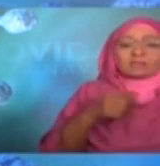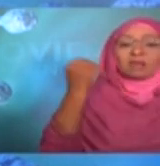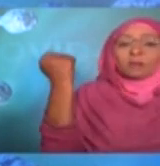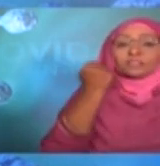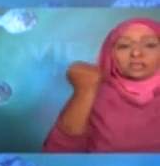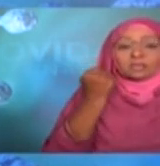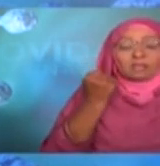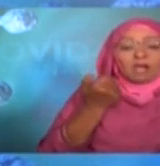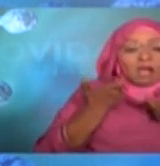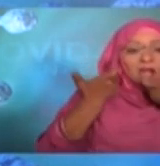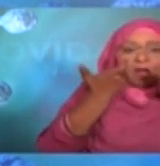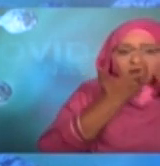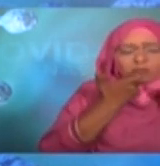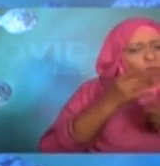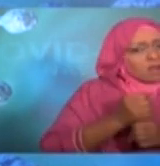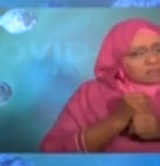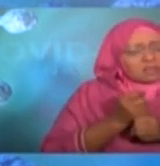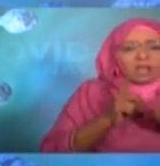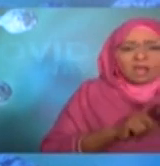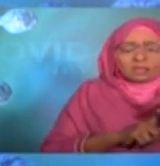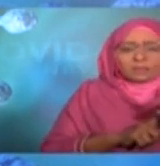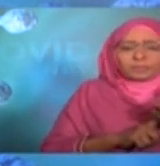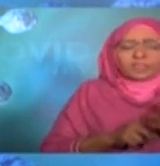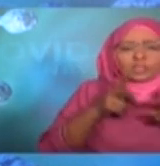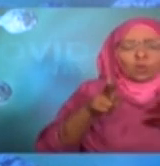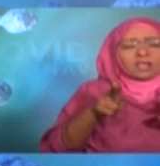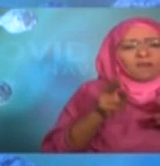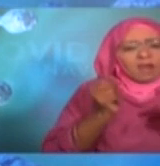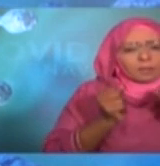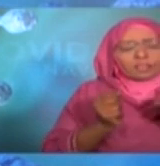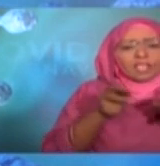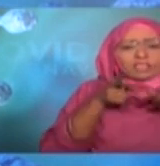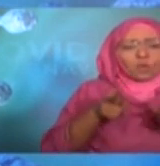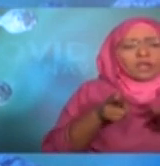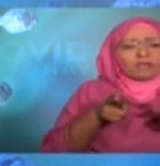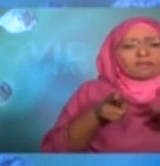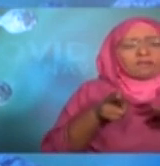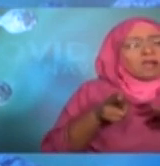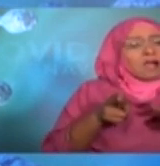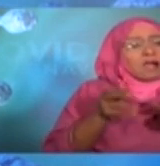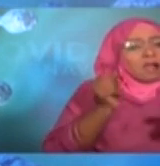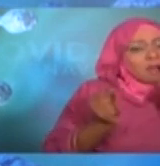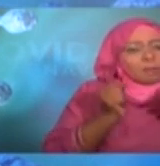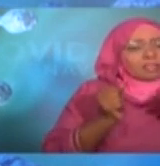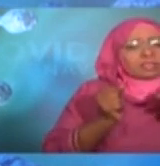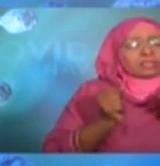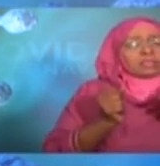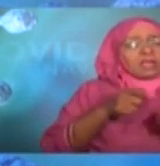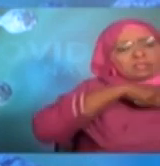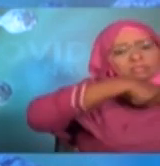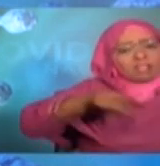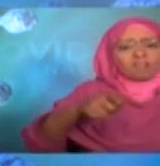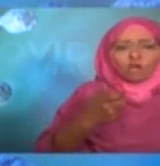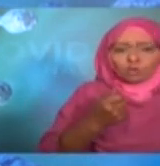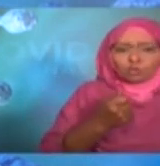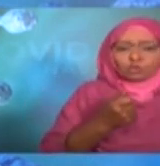جدا، بإجراءات كثيرة جدا، سحب الرخص، إيقاف السيارات، تقديم للمحاكمات، الحكم بالغرامة وغيره. ولكن